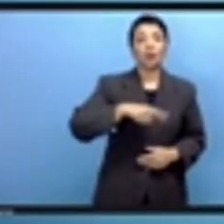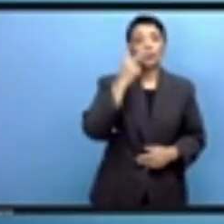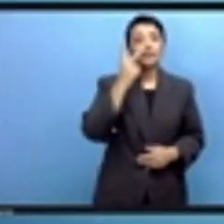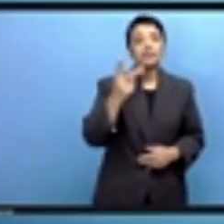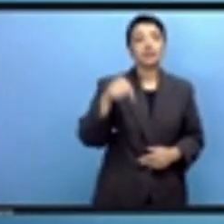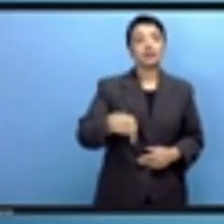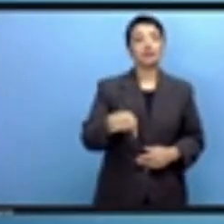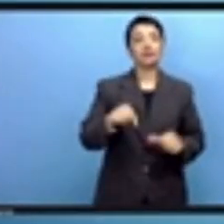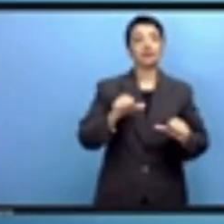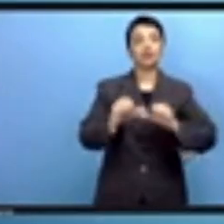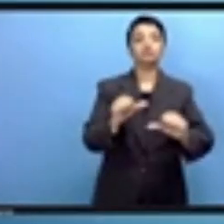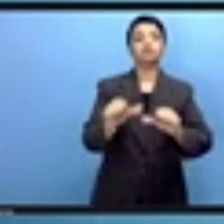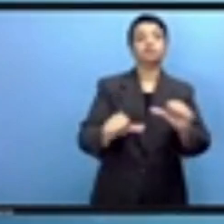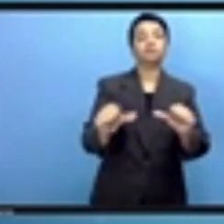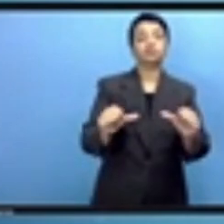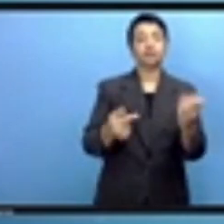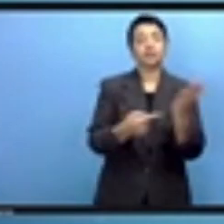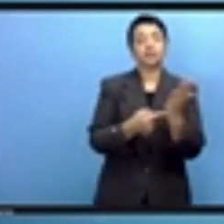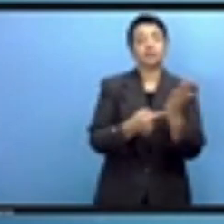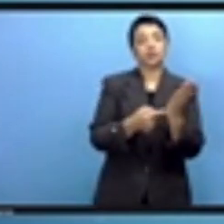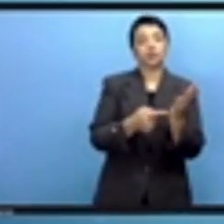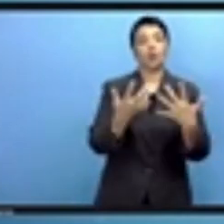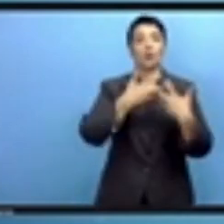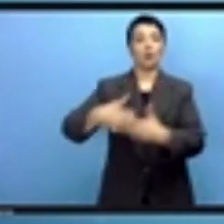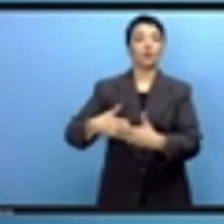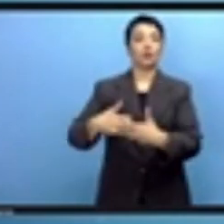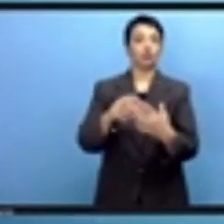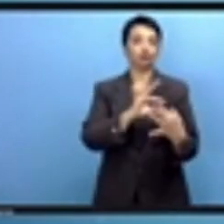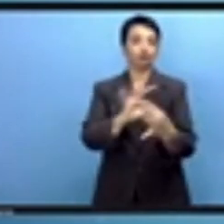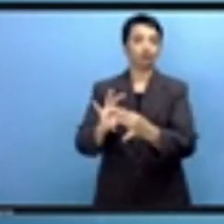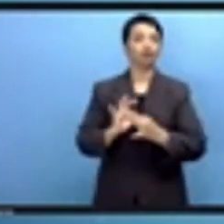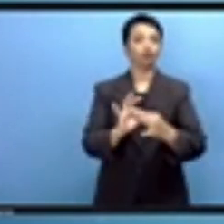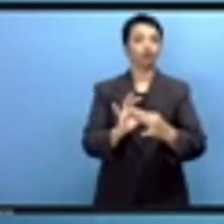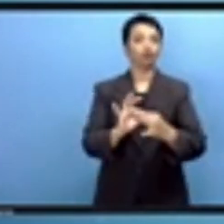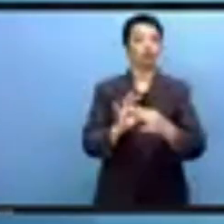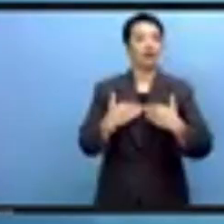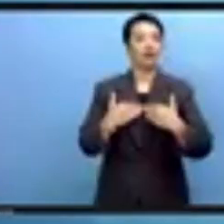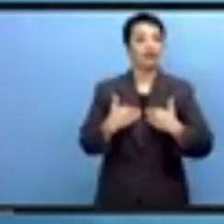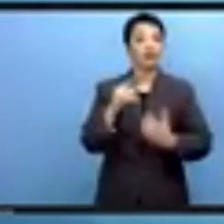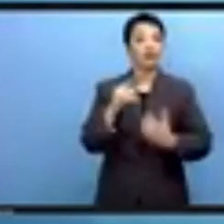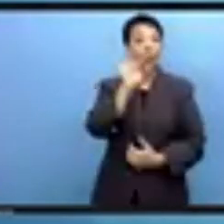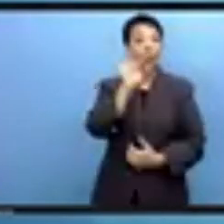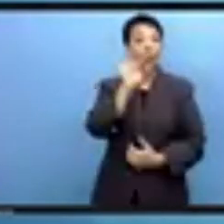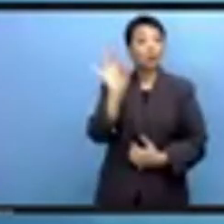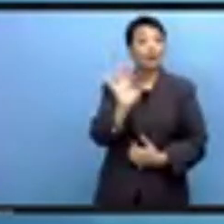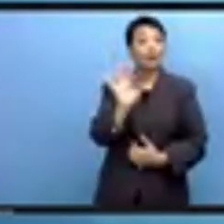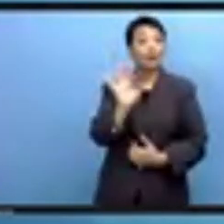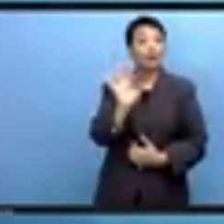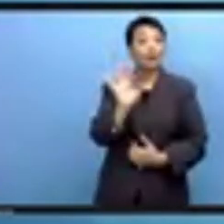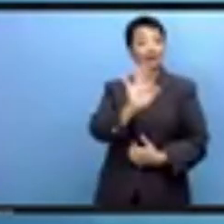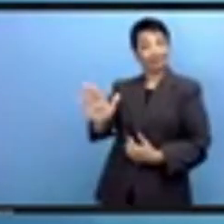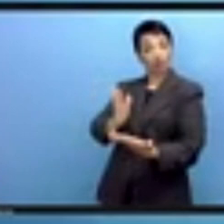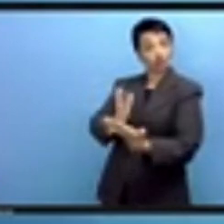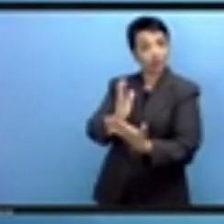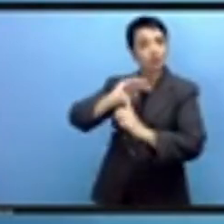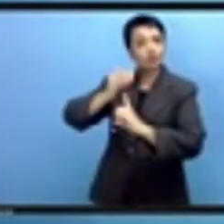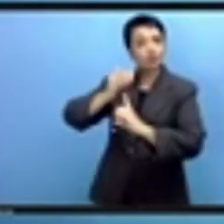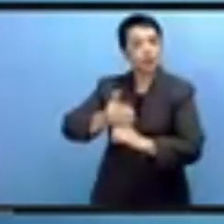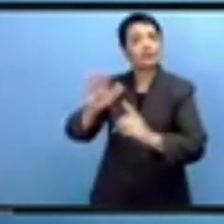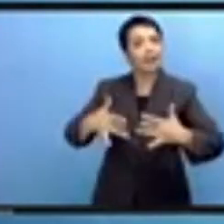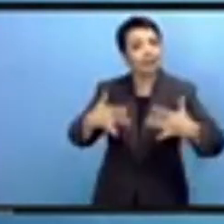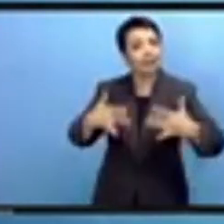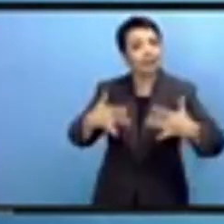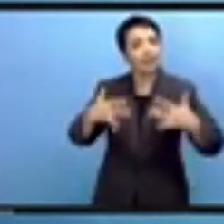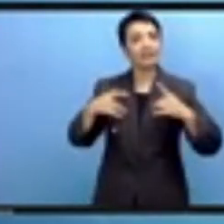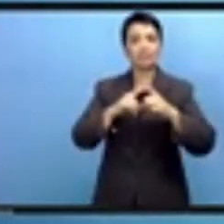该采取负责任的行动来支持他们的行动，并且呢促进政